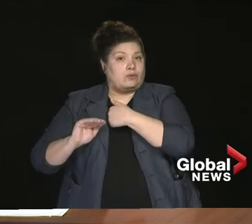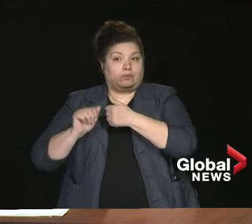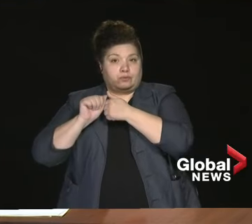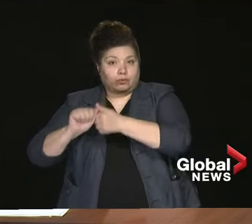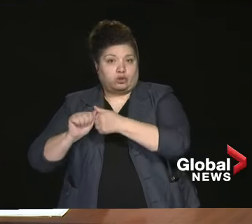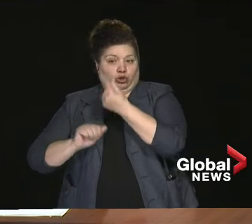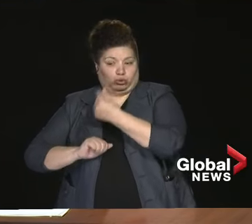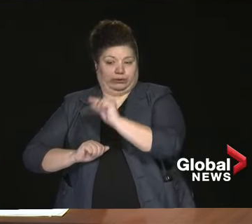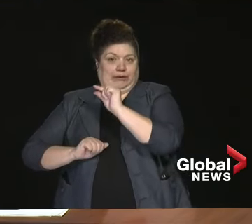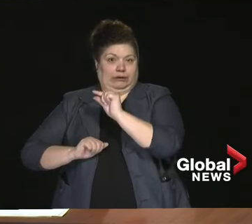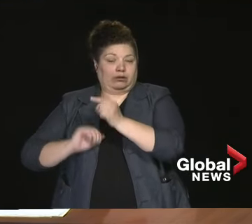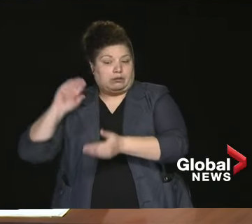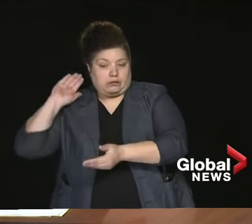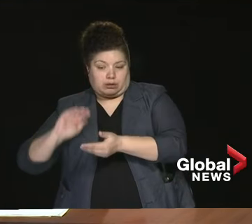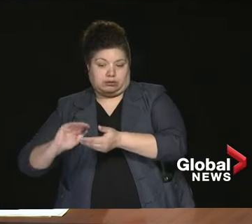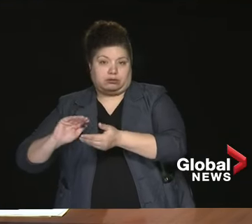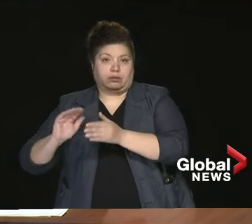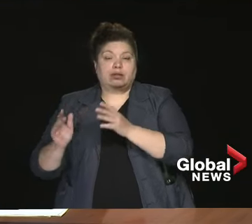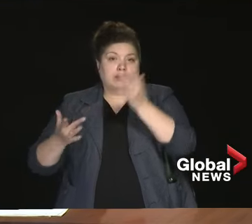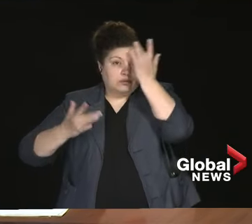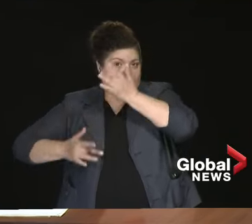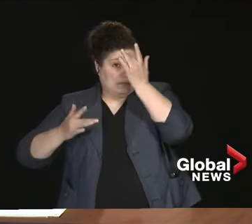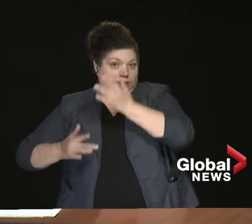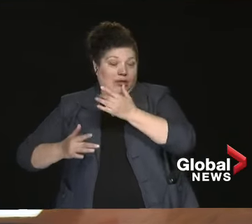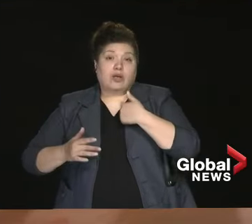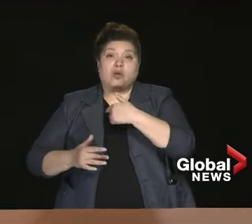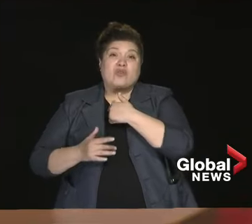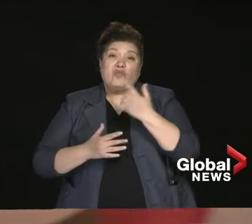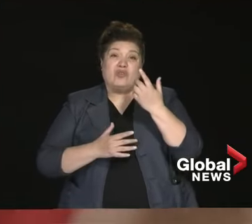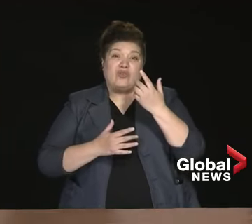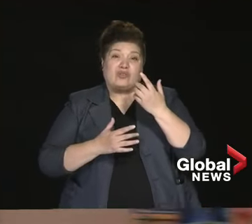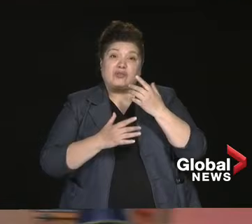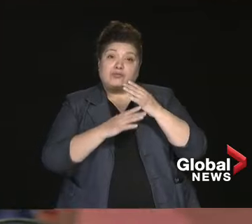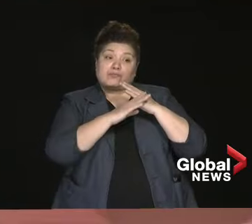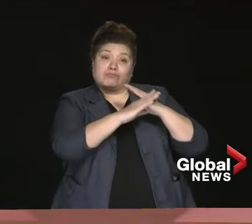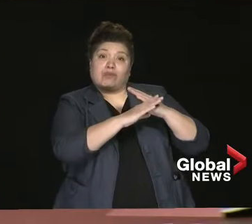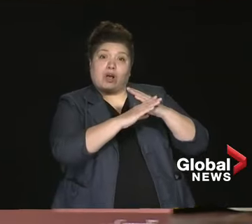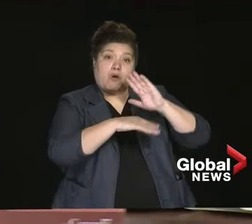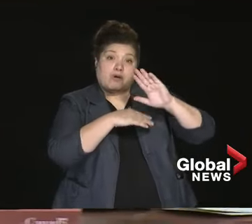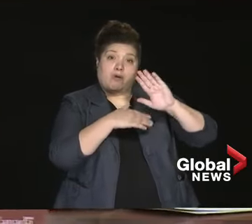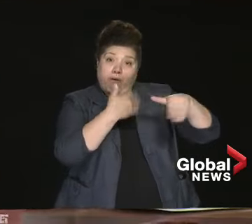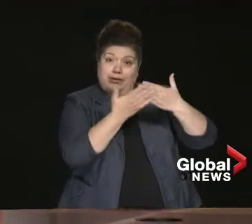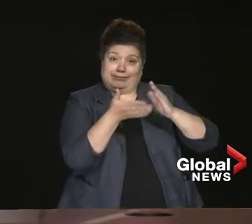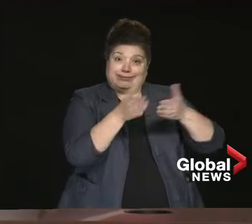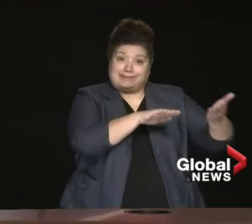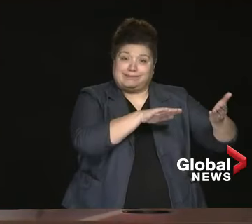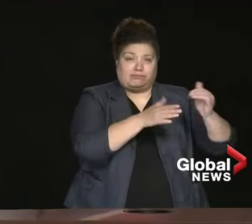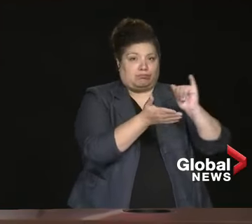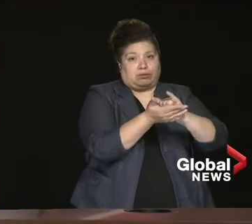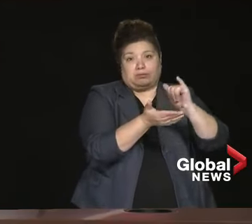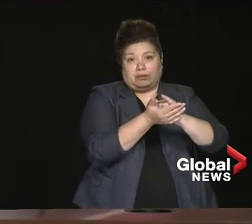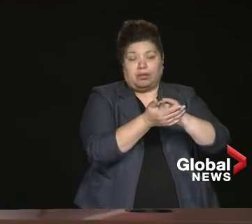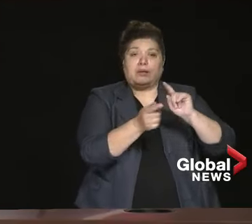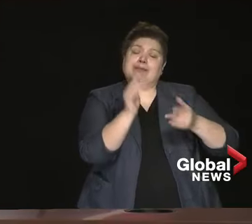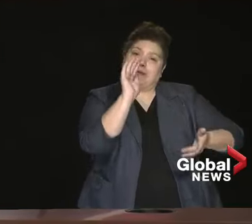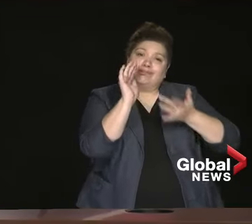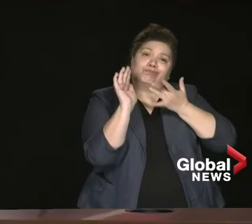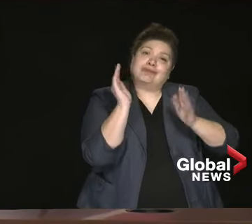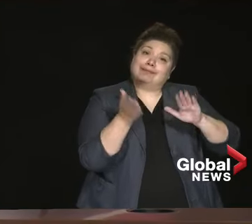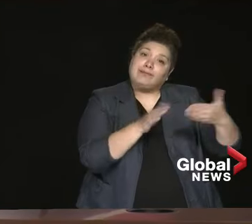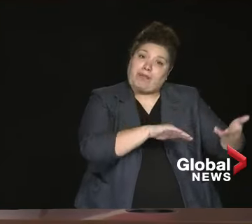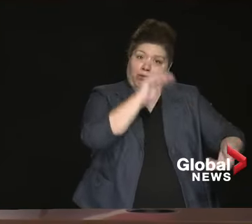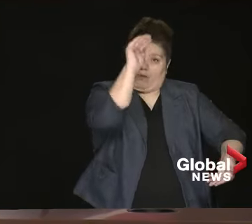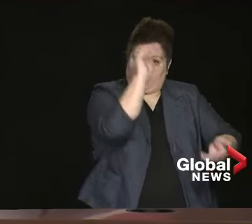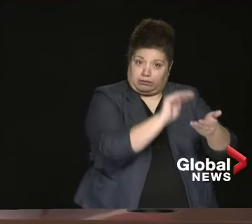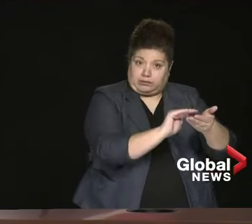cannot prévenir prevent ceux que every nous death, but pouvons we must éviter. prevent every death we can. So slide 16. This shows our